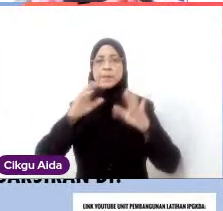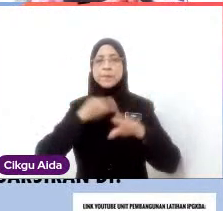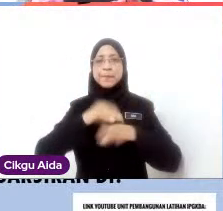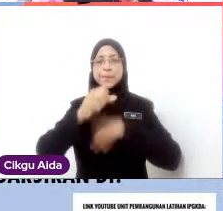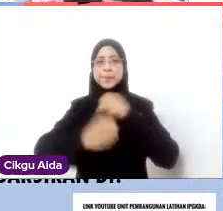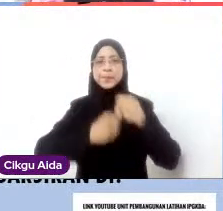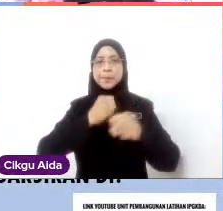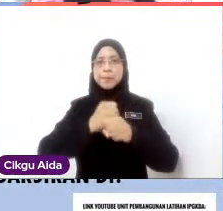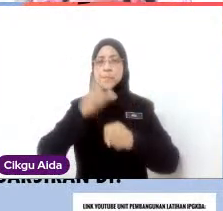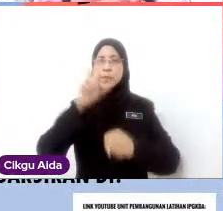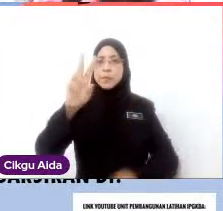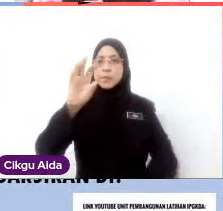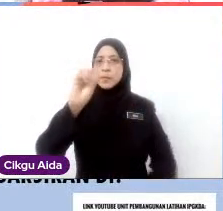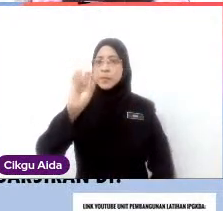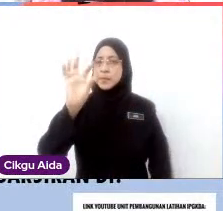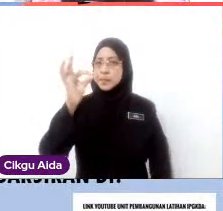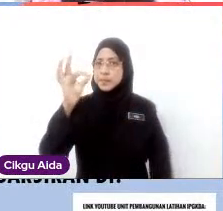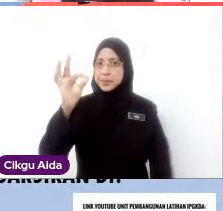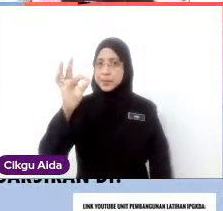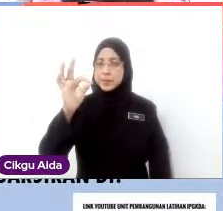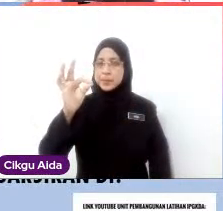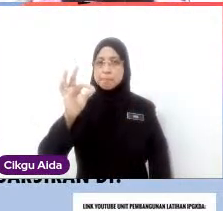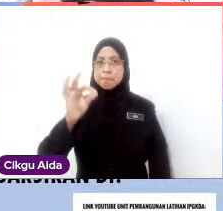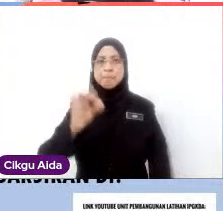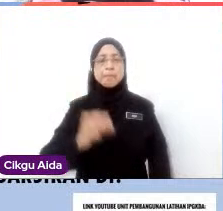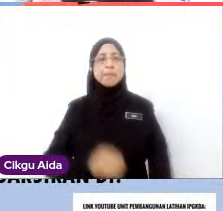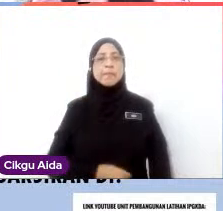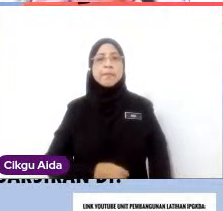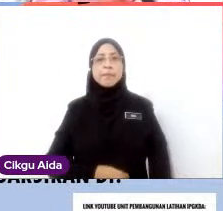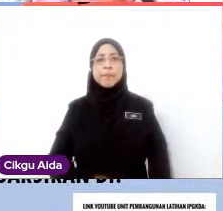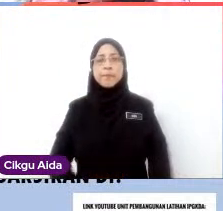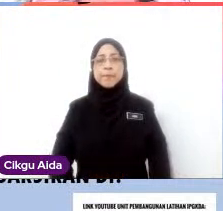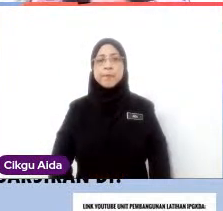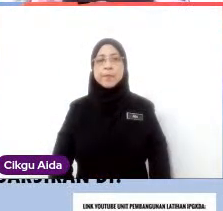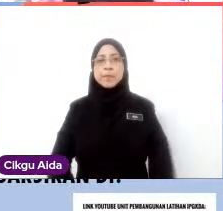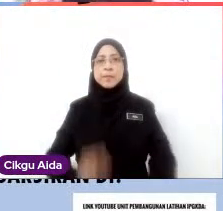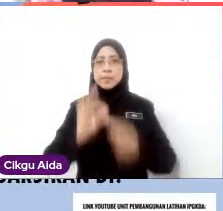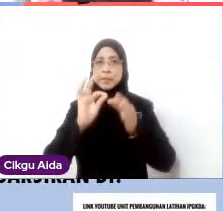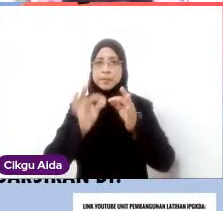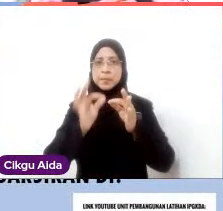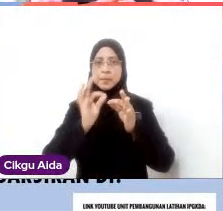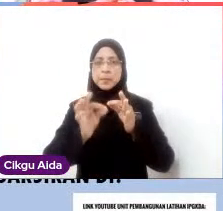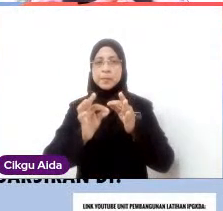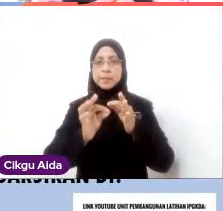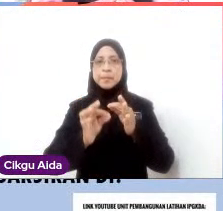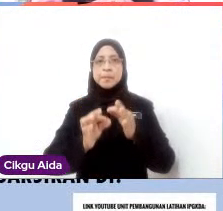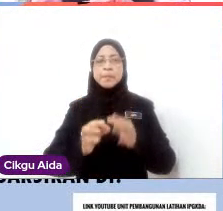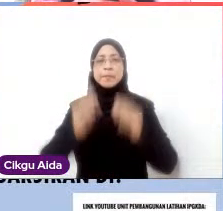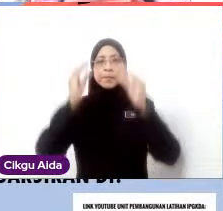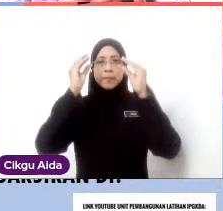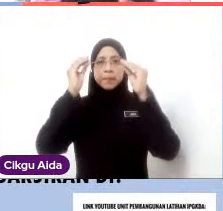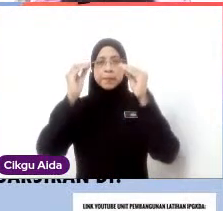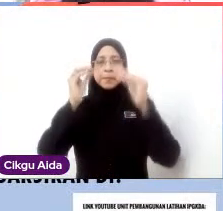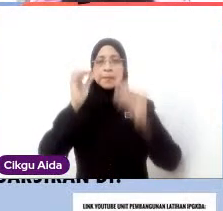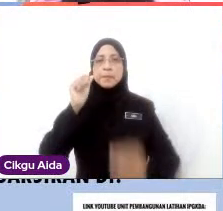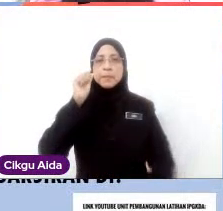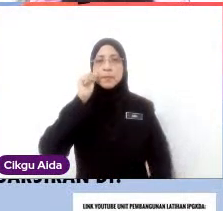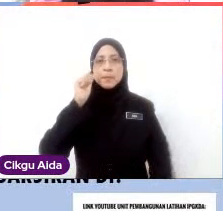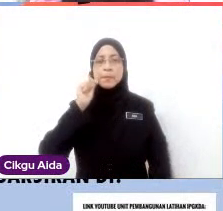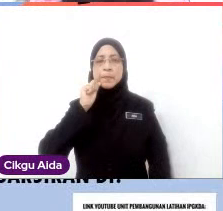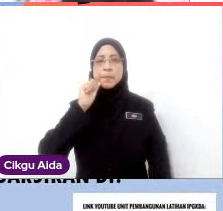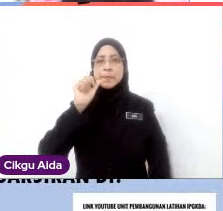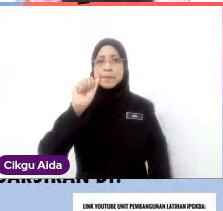2019. Sesi ini akan dibantu oleh seorang jurubahasa isyarat iaitu Puan Aida